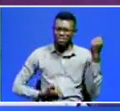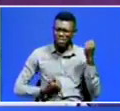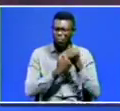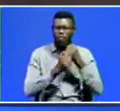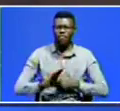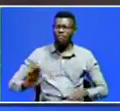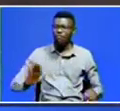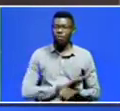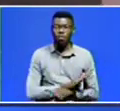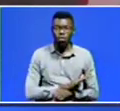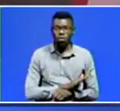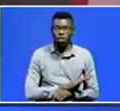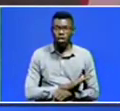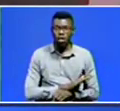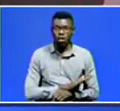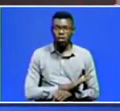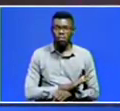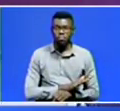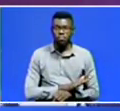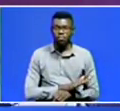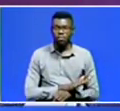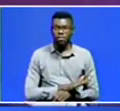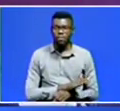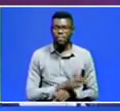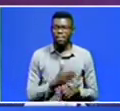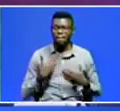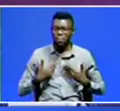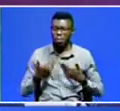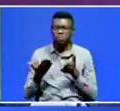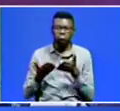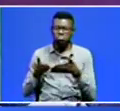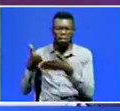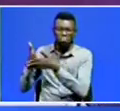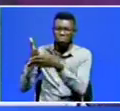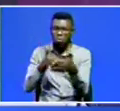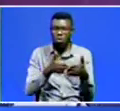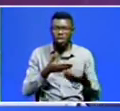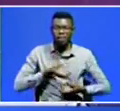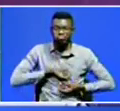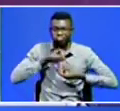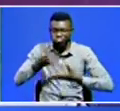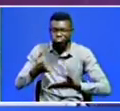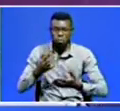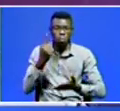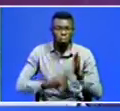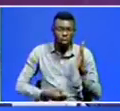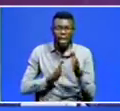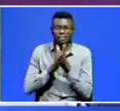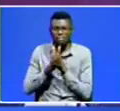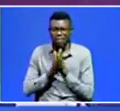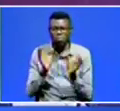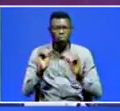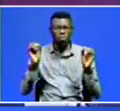Kikamilifu. Na hakuna mtu ambaye amezuiwa kusema yale anataka kusema,